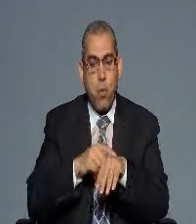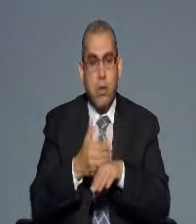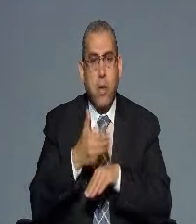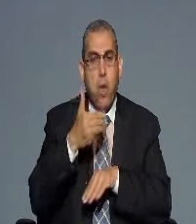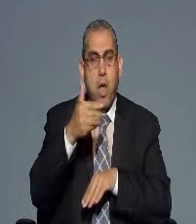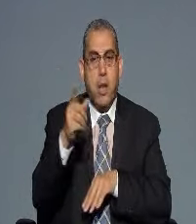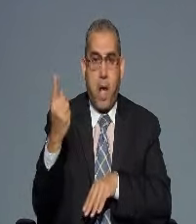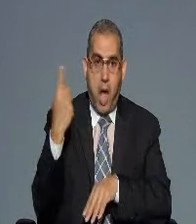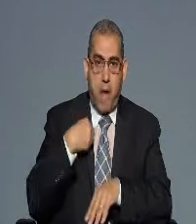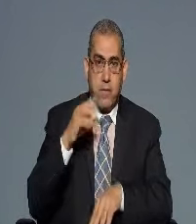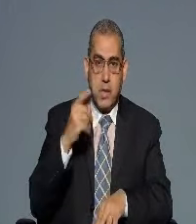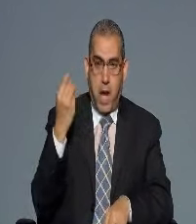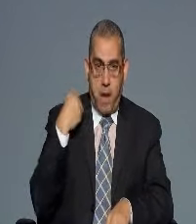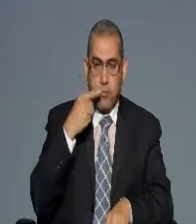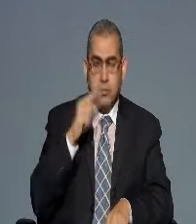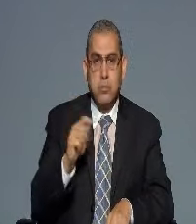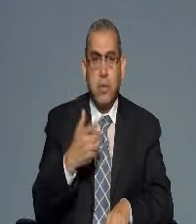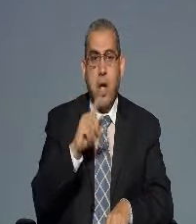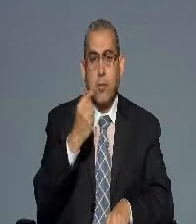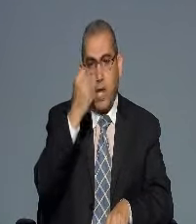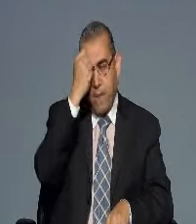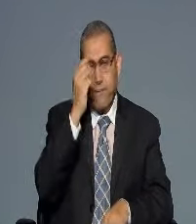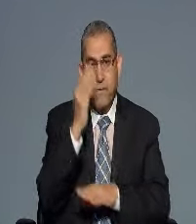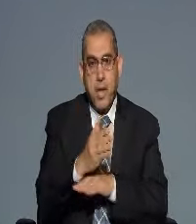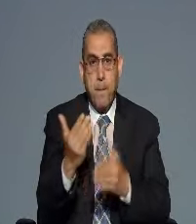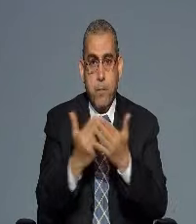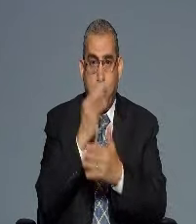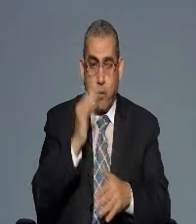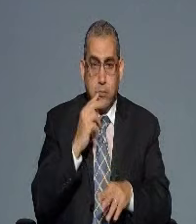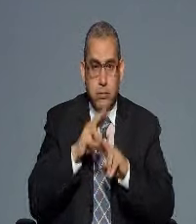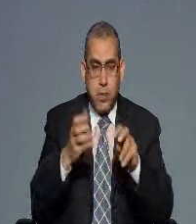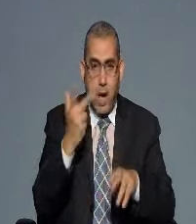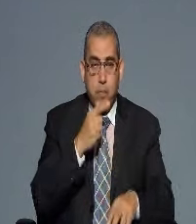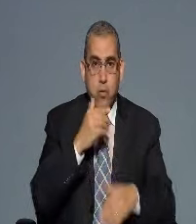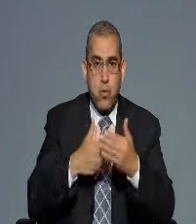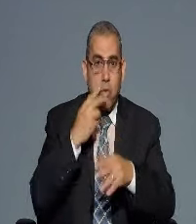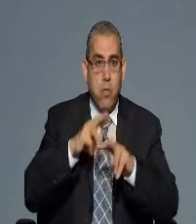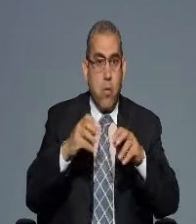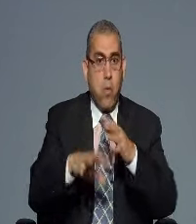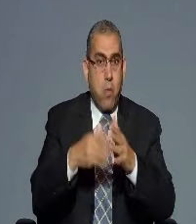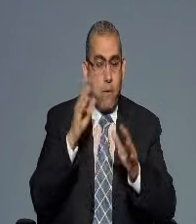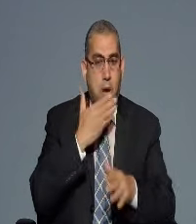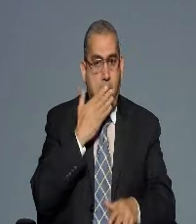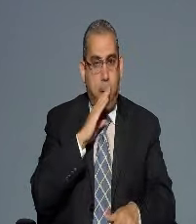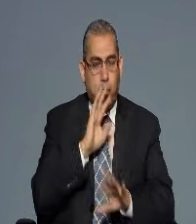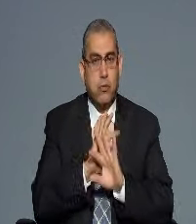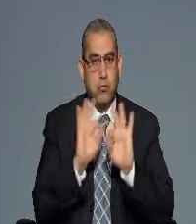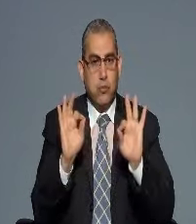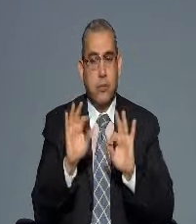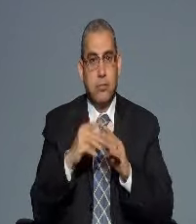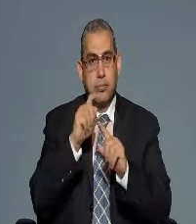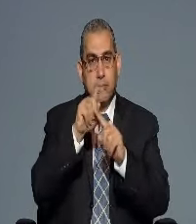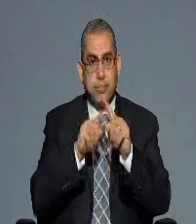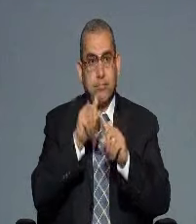سيادتك وجهت ان هم يكونوا 15,000 فدان بدل ما هو استكشافي تكون ابار انتاجية، والحمد لله المعدلات